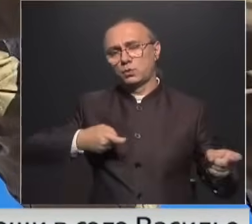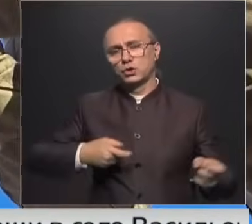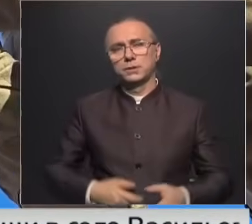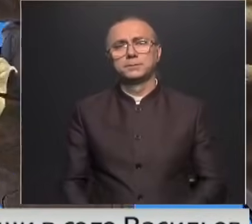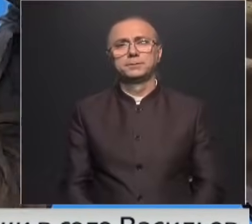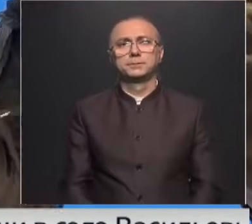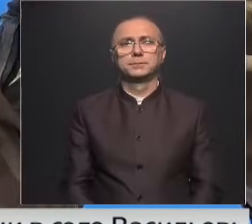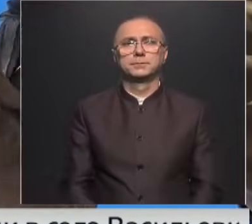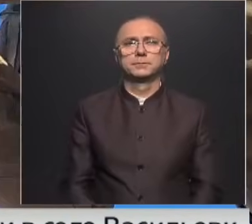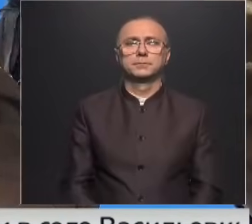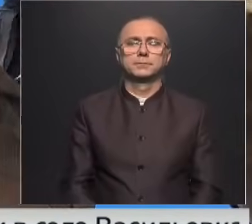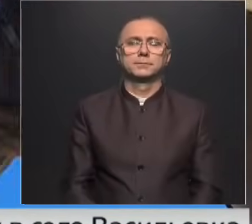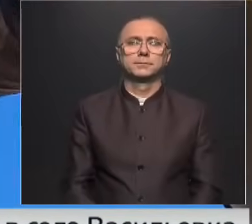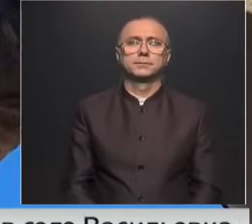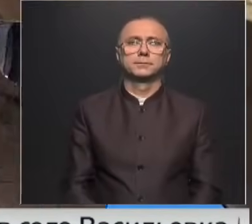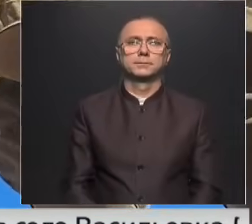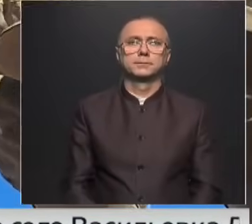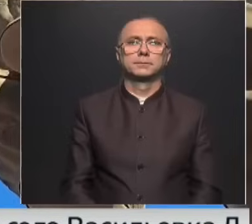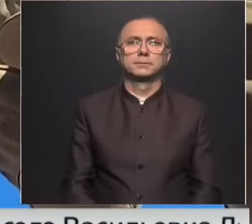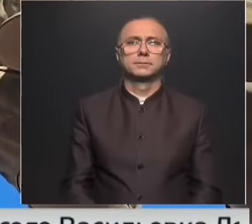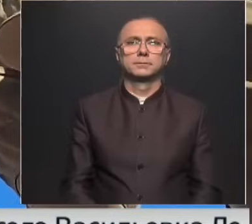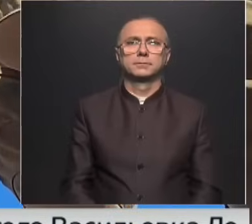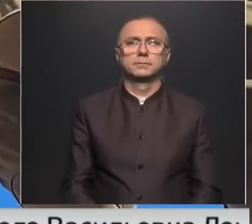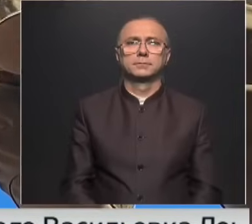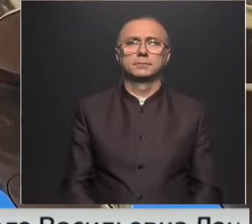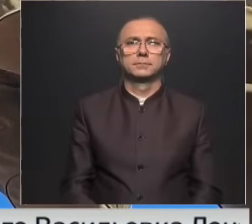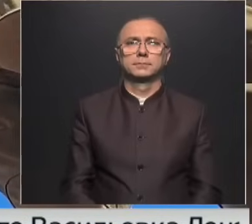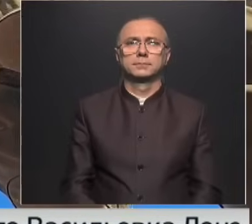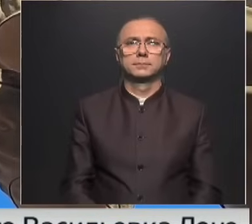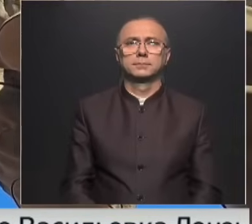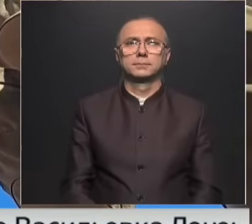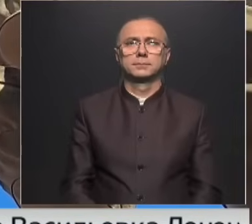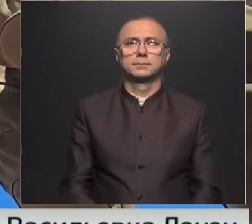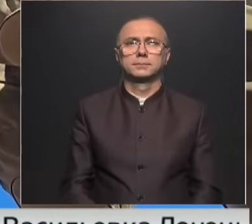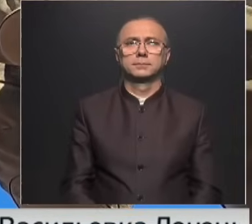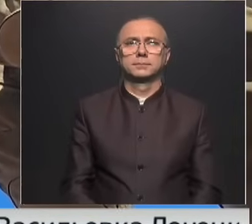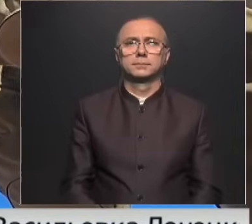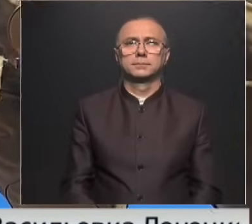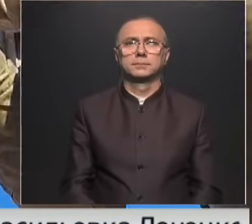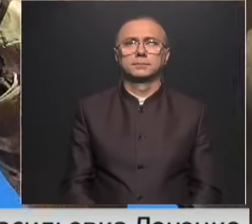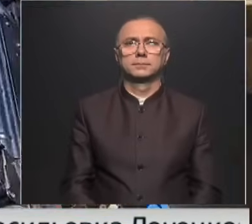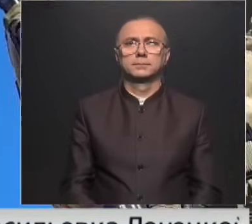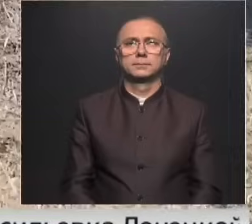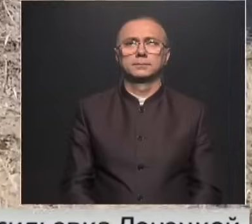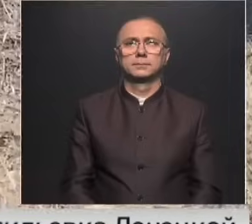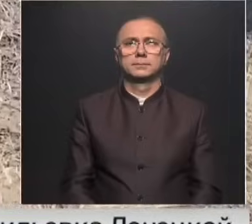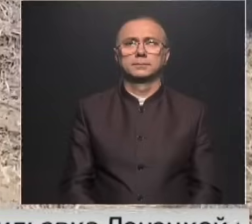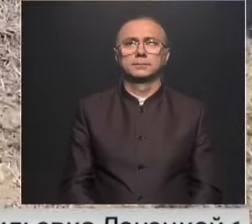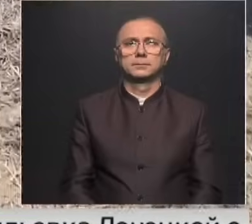как будто поняли, вы видели? Как будто вкрутил, и все, я могу вести